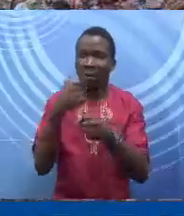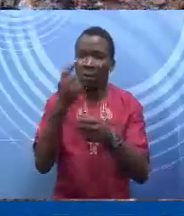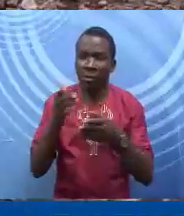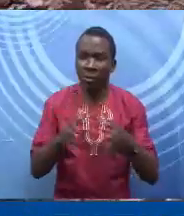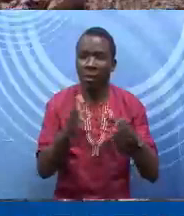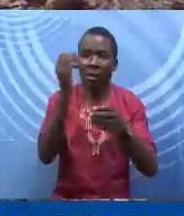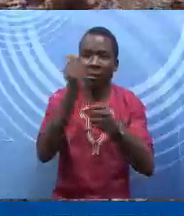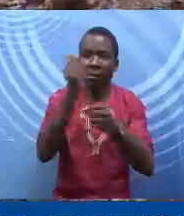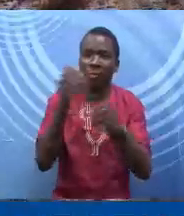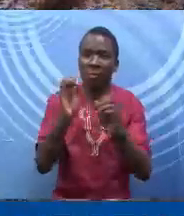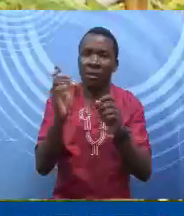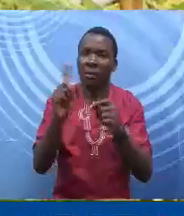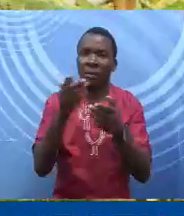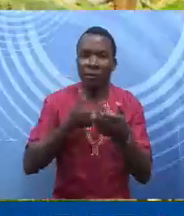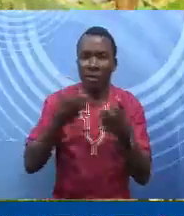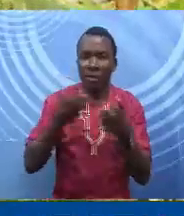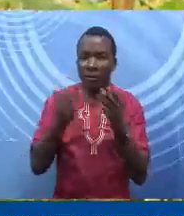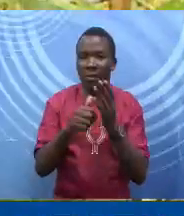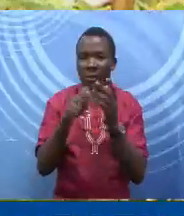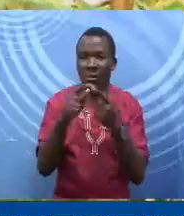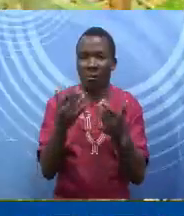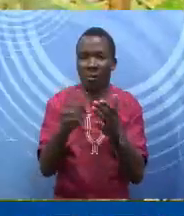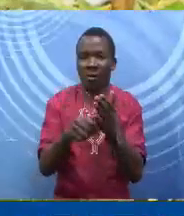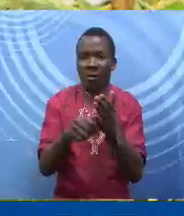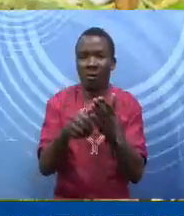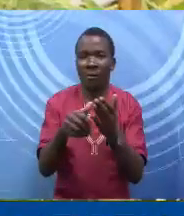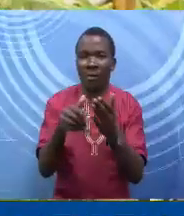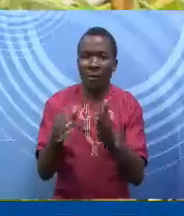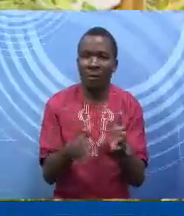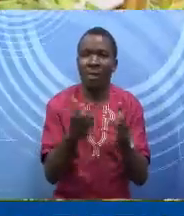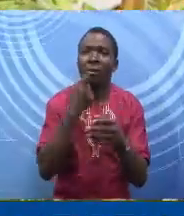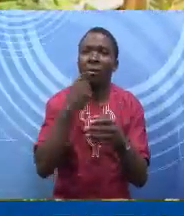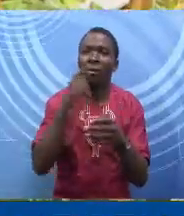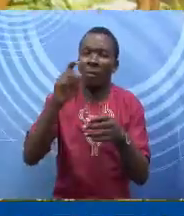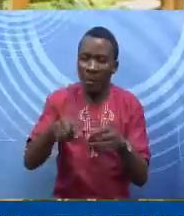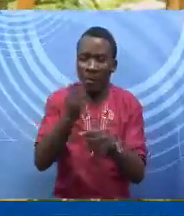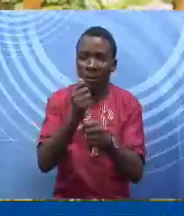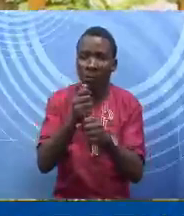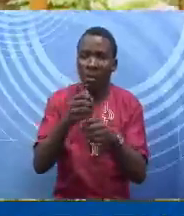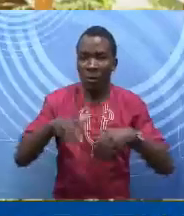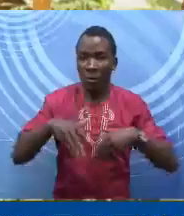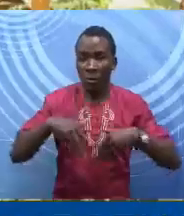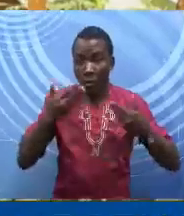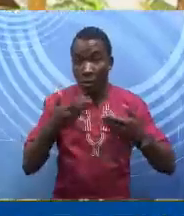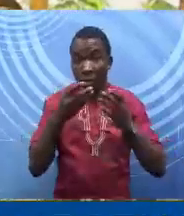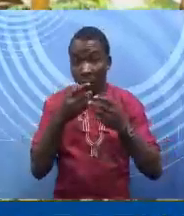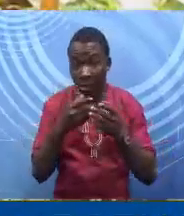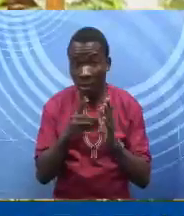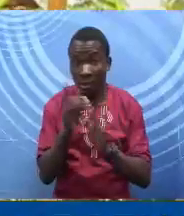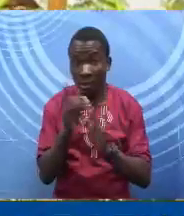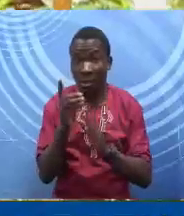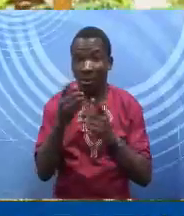itarakorwa nta bibazo nk'ibyo bari bafite. Umuhanda wo ukwiye gukorwa, turawishimiye kuko n'iterambere, ariko iyo bagiye